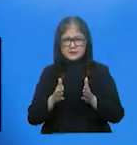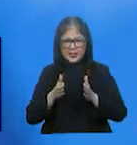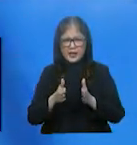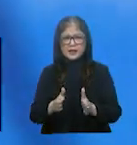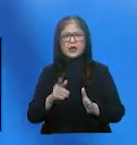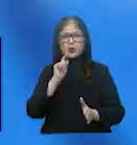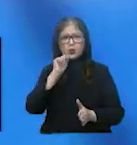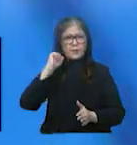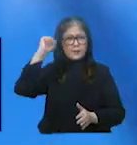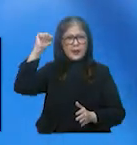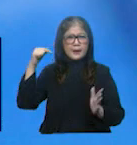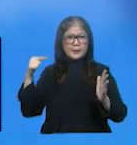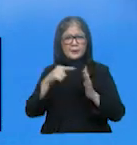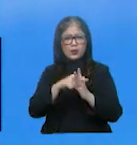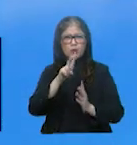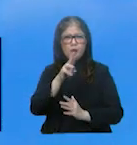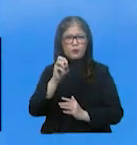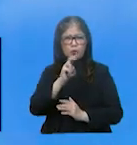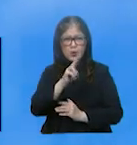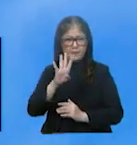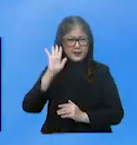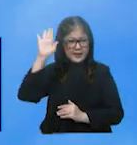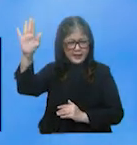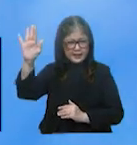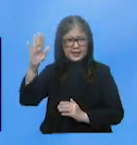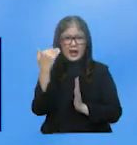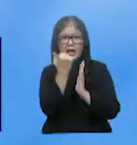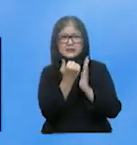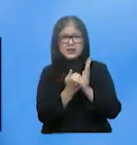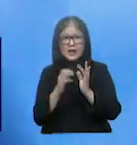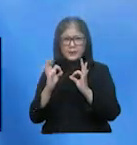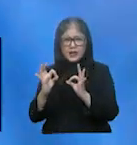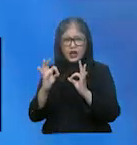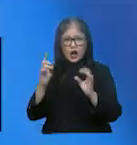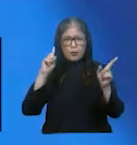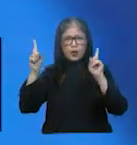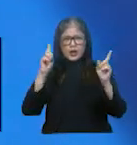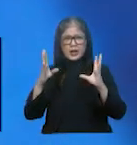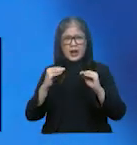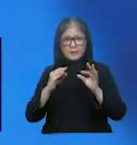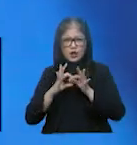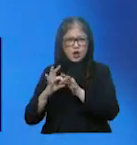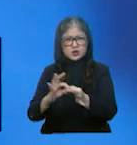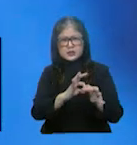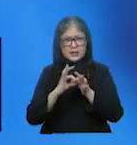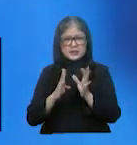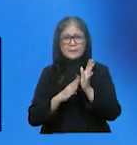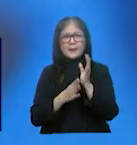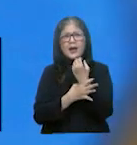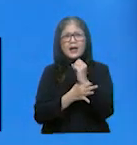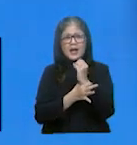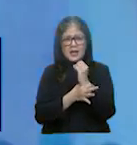pemenangan pemilu 2024 mendatang. Salah satunya dengan menggelar pendidikan politik dan rapat konsolidasi di Magelang, Jawa